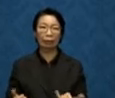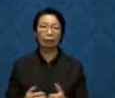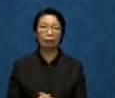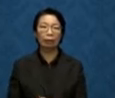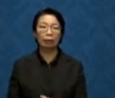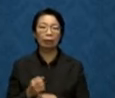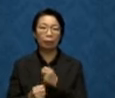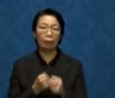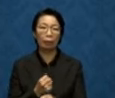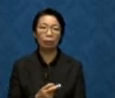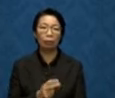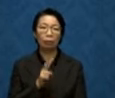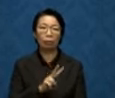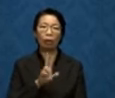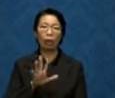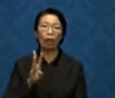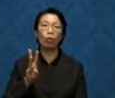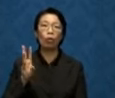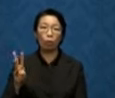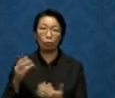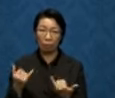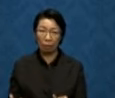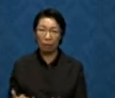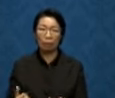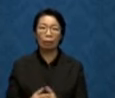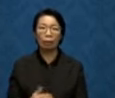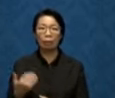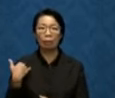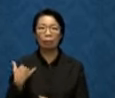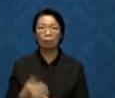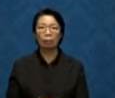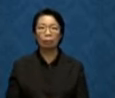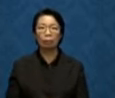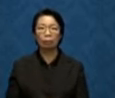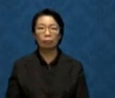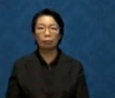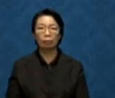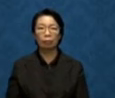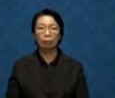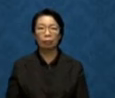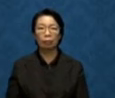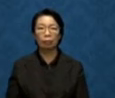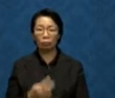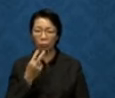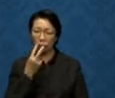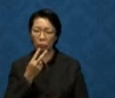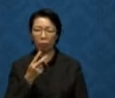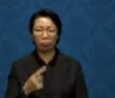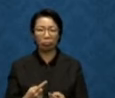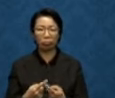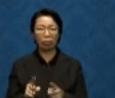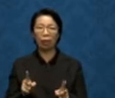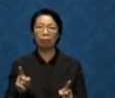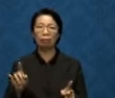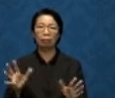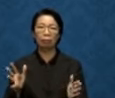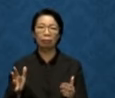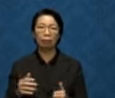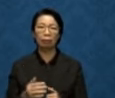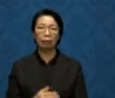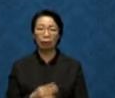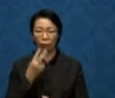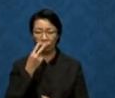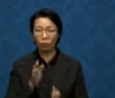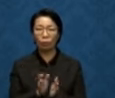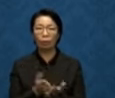พ.ศ 2566ปีนี้นะครับซึ่งก็ไม่ได้มีความแตกต่างอย่างมีนัยสำคัญกับปี 60ตาม